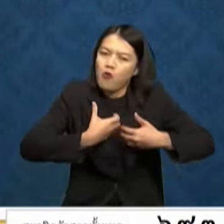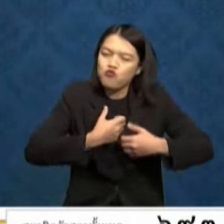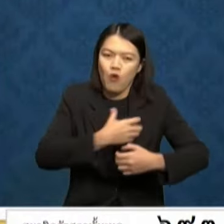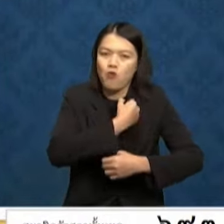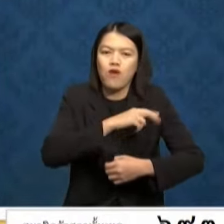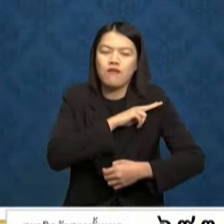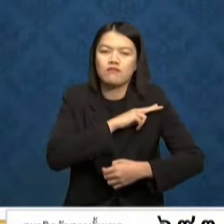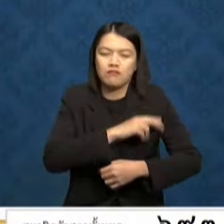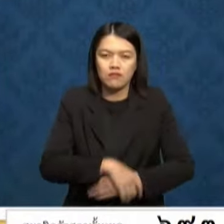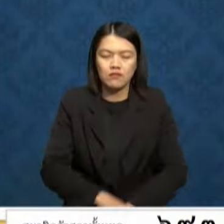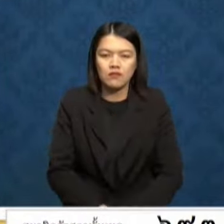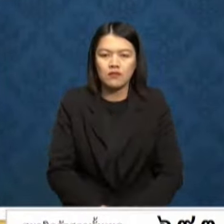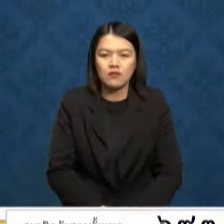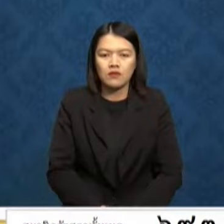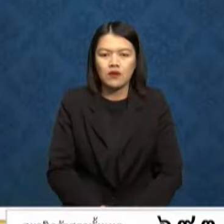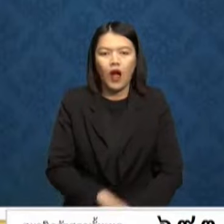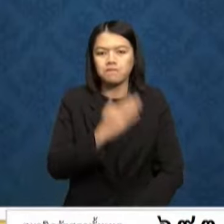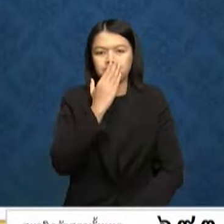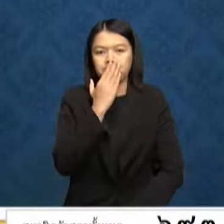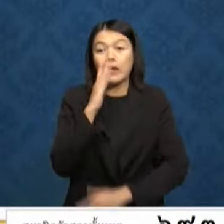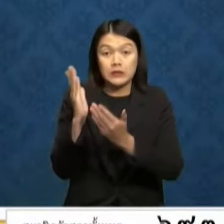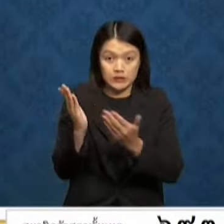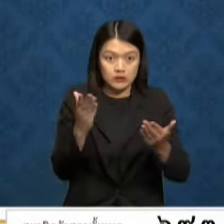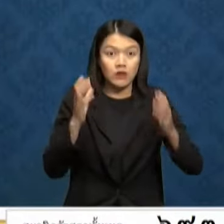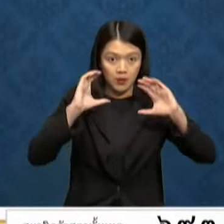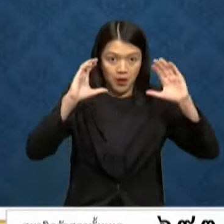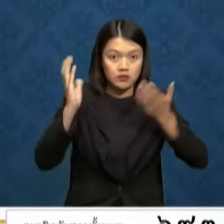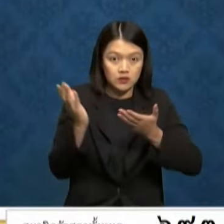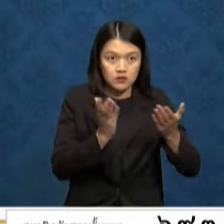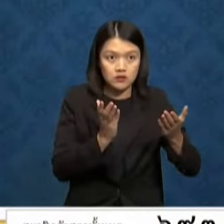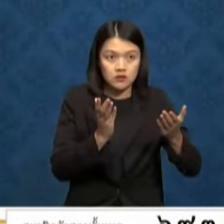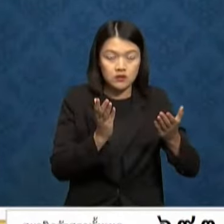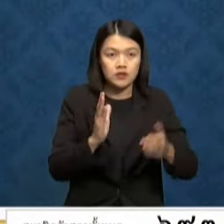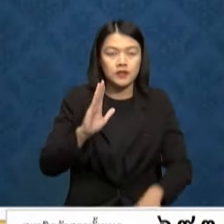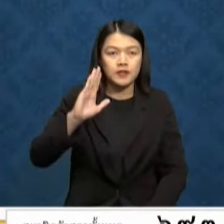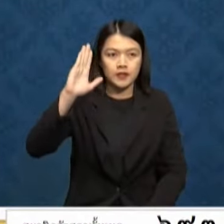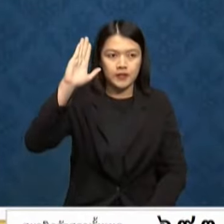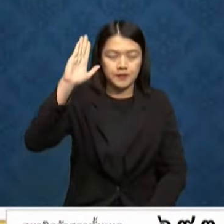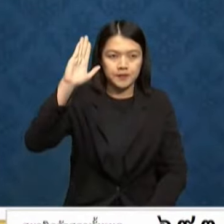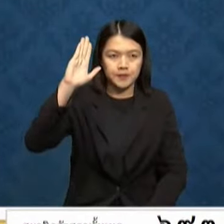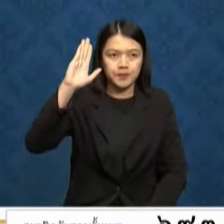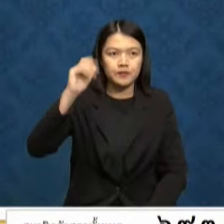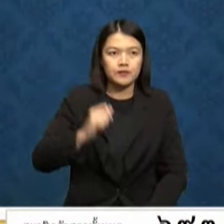เดียวแต่พรรคที่งดออกเสียงเชิญมาเป็นรัฐบาลท่านประธานครับประท้วง